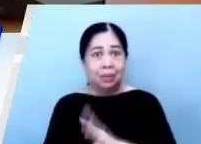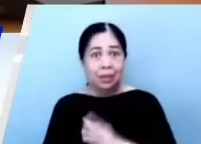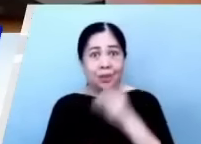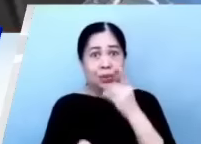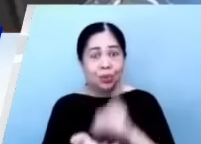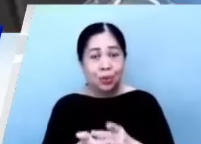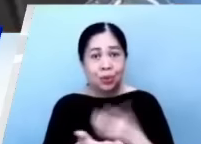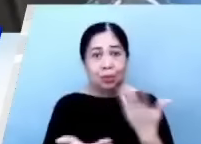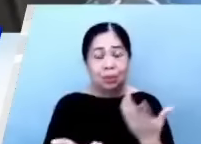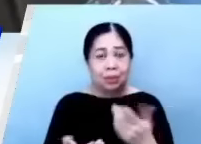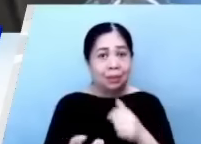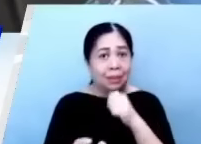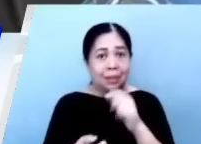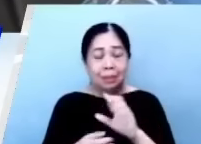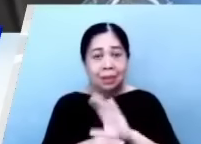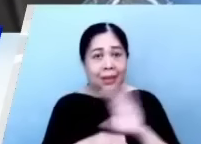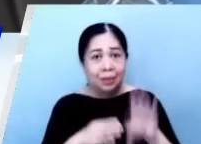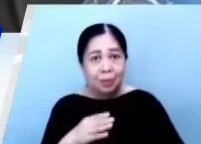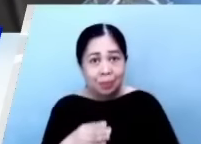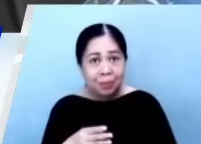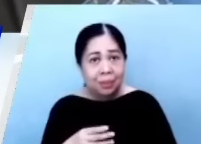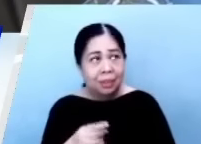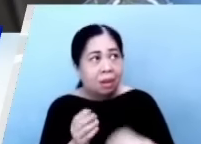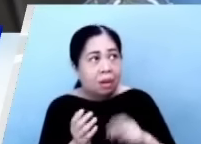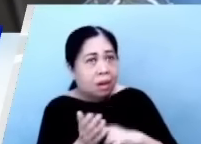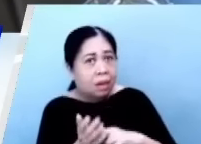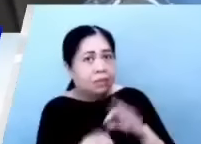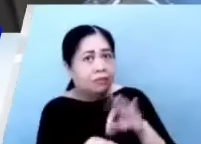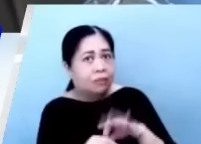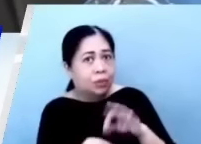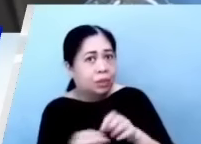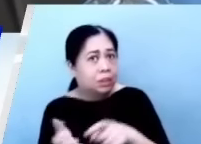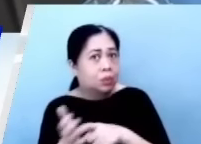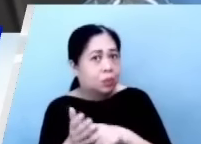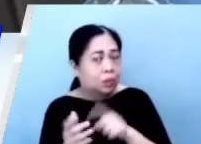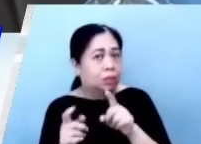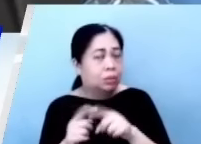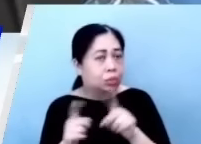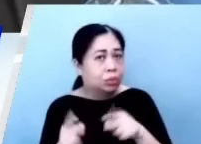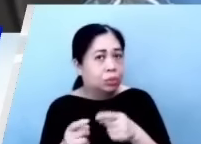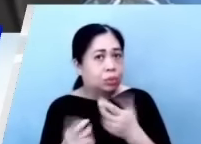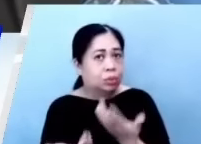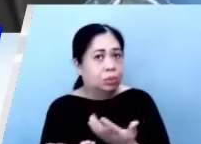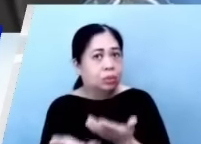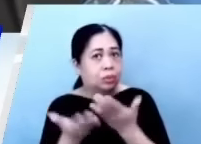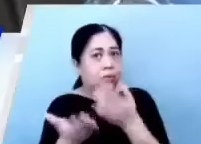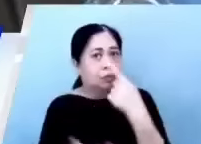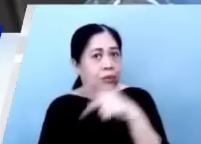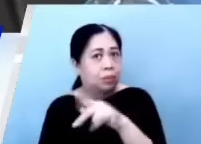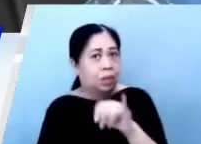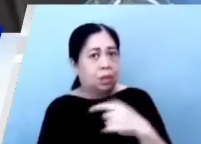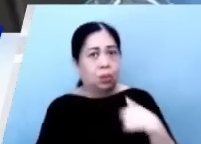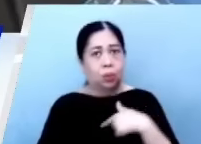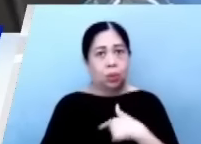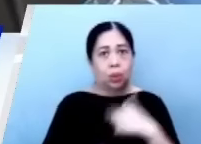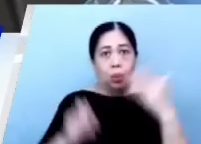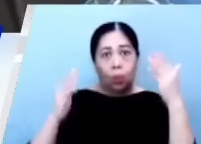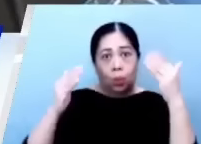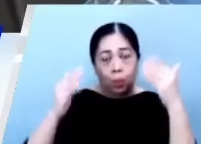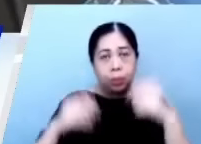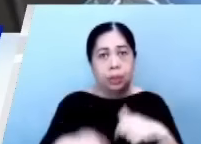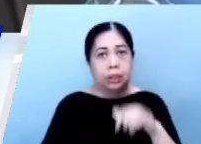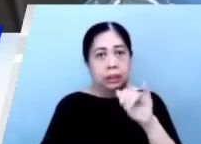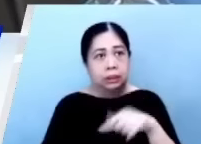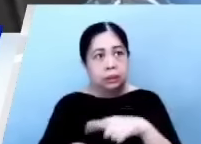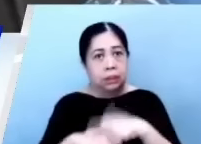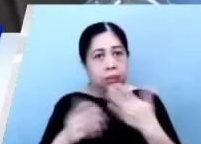nyo. It's only a registered voter that is required to file for People's Initiative. And we are hoping, by the time we file